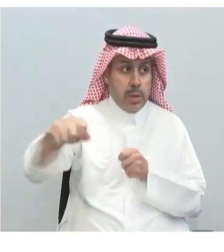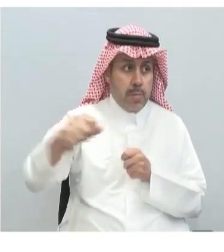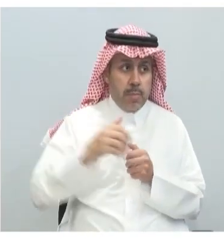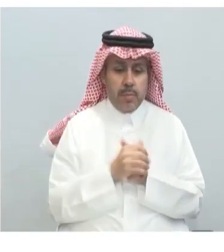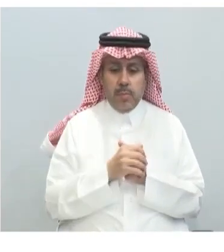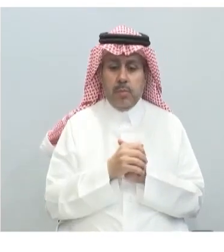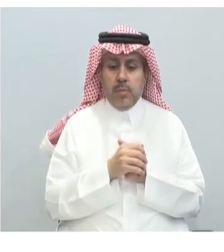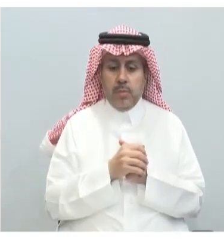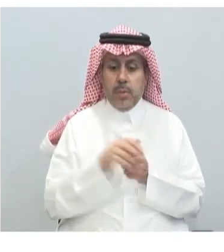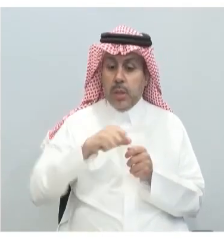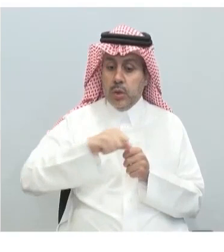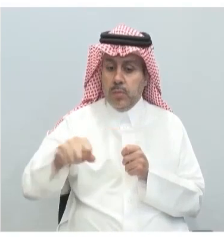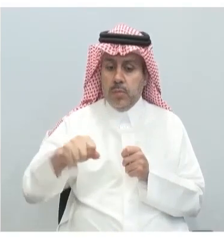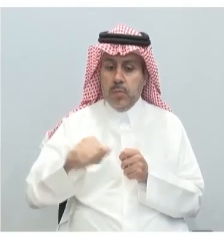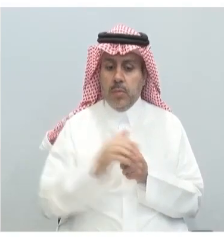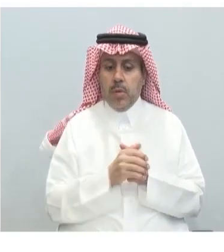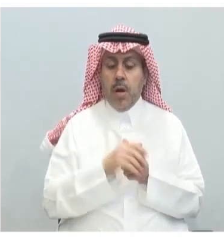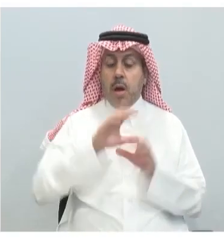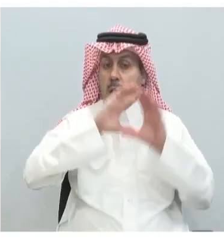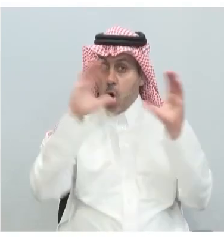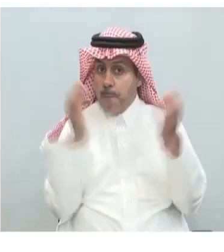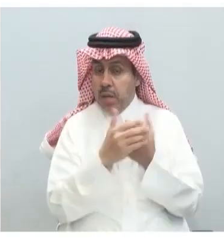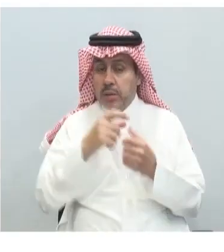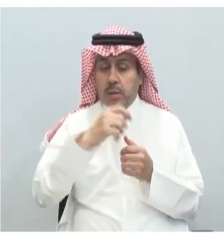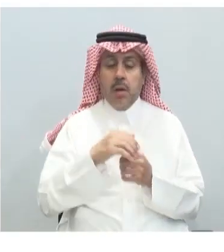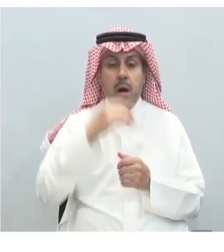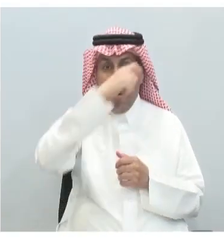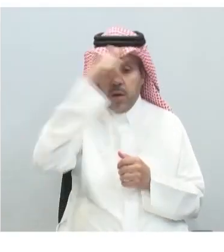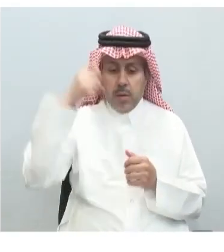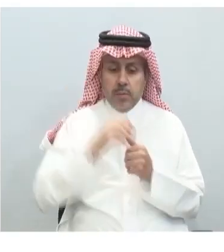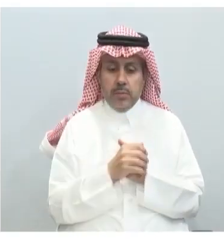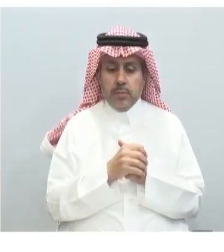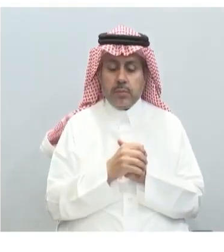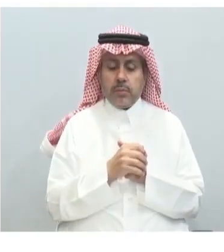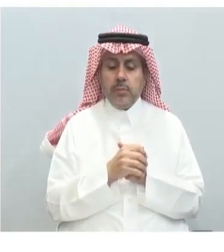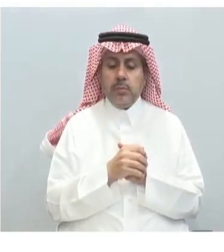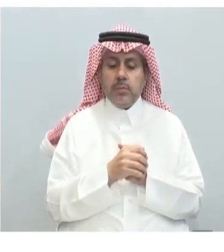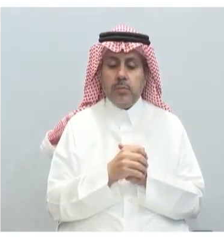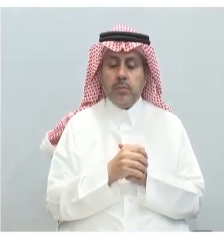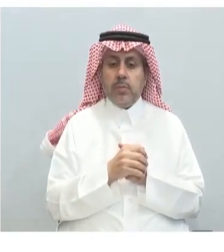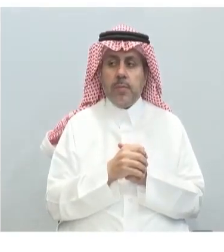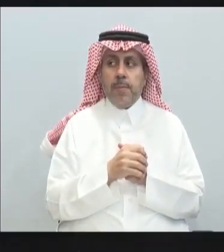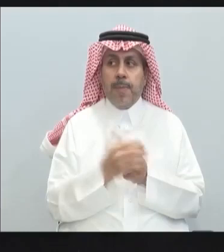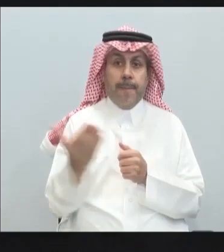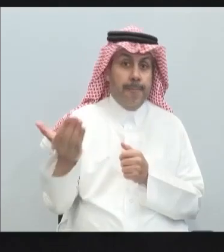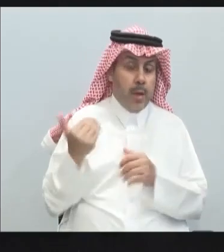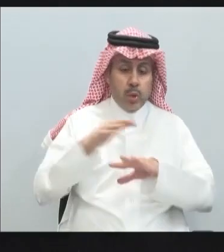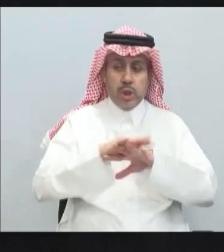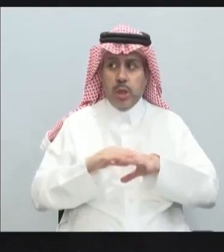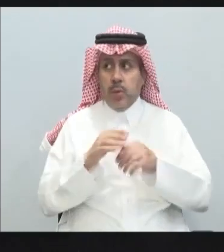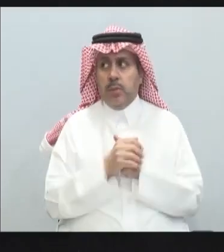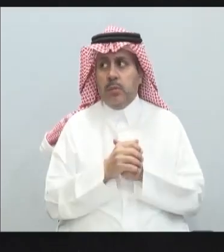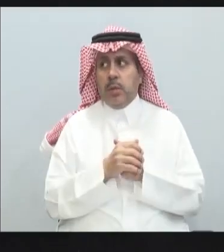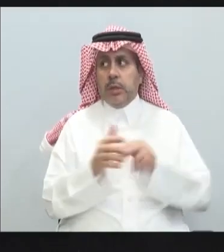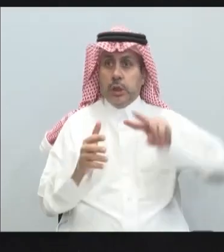حول احسب حول كميه الحراره من جول شريحه الى سعر حراري طبعا هنا لدينا في عندما نعود للجداول